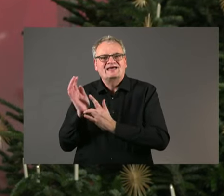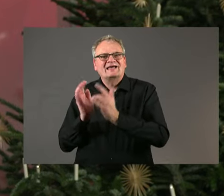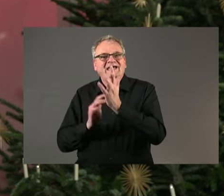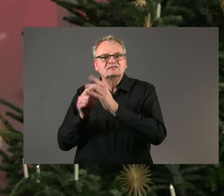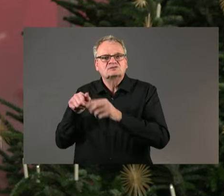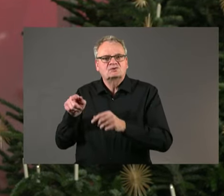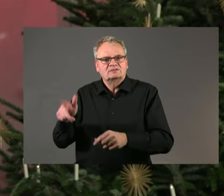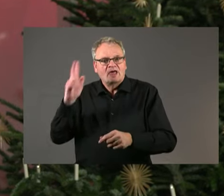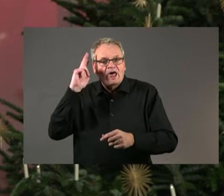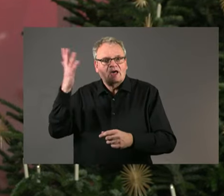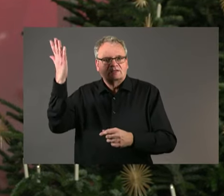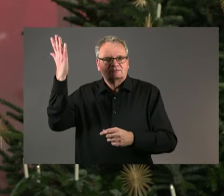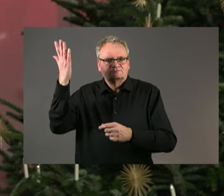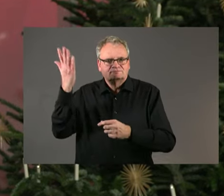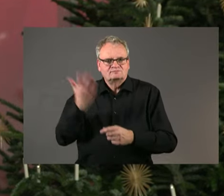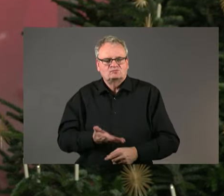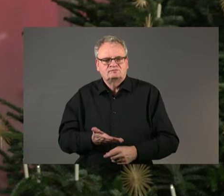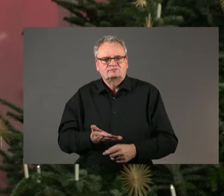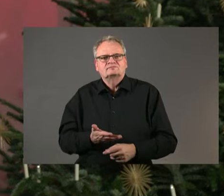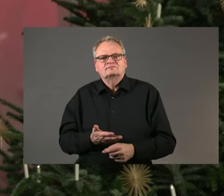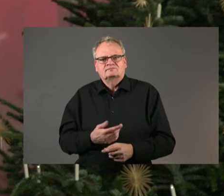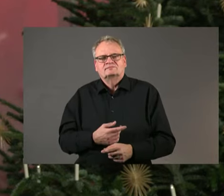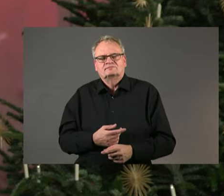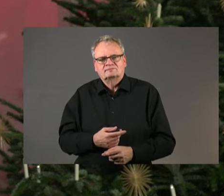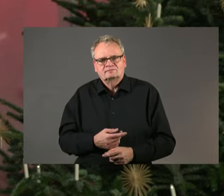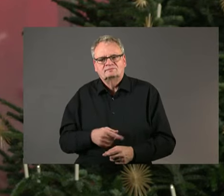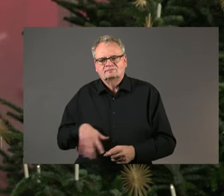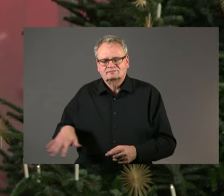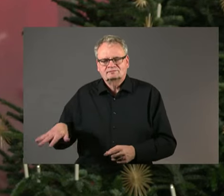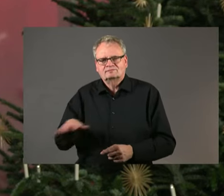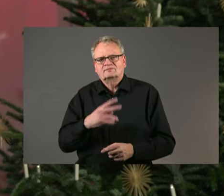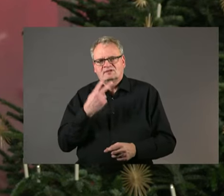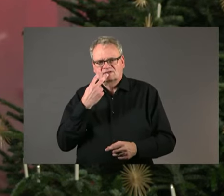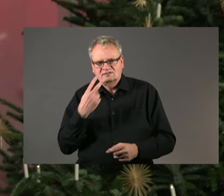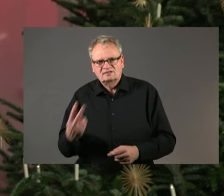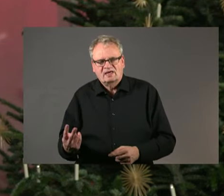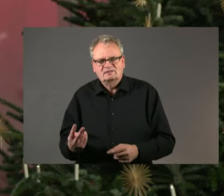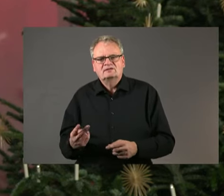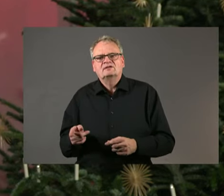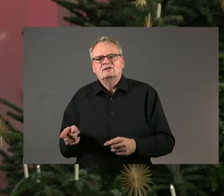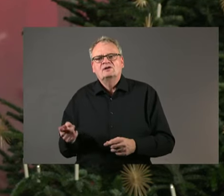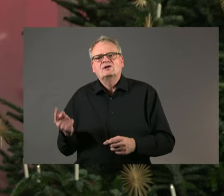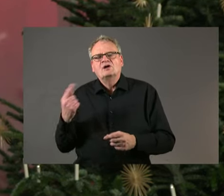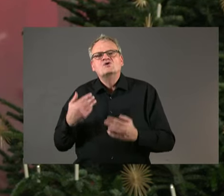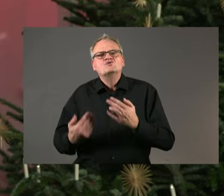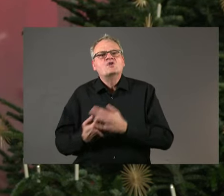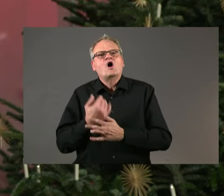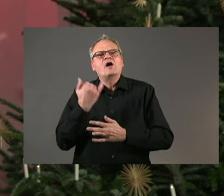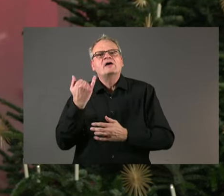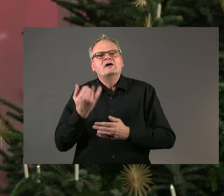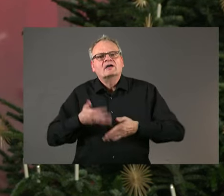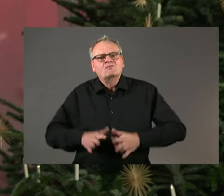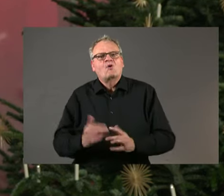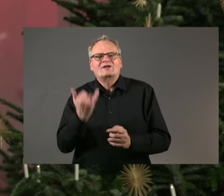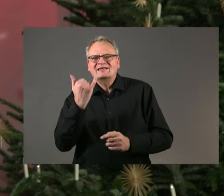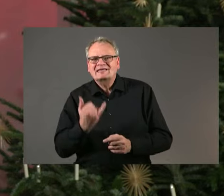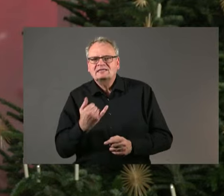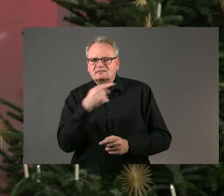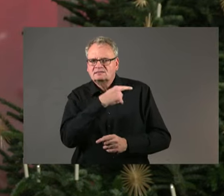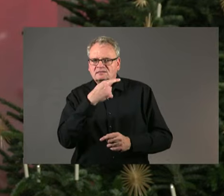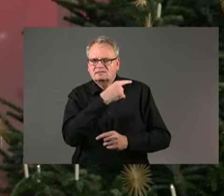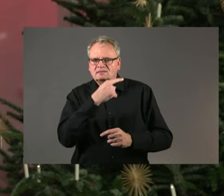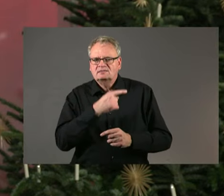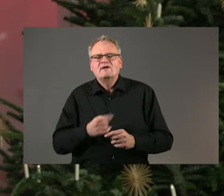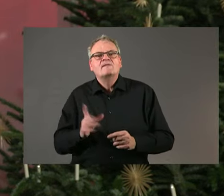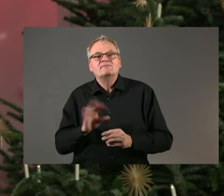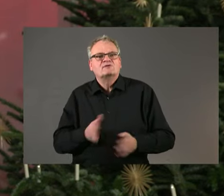der Herr. Und dies habt zum Zeichen, an dem ihr alles erkennt: Ihr werdet ein neugeborenes Kind finden. Es ist in